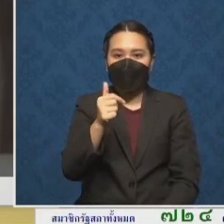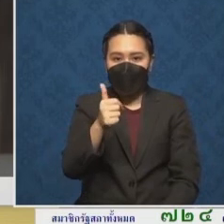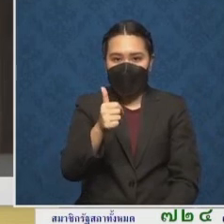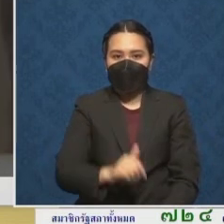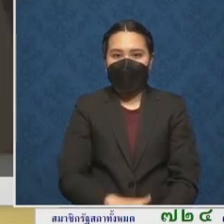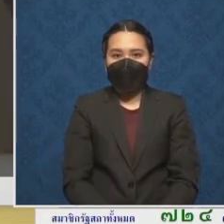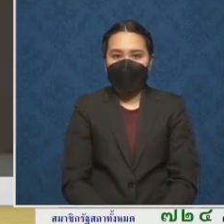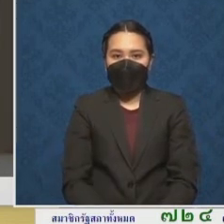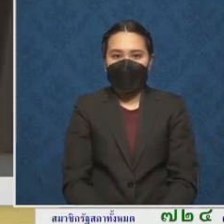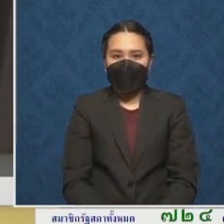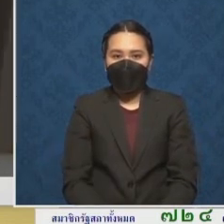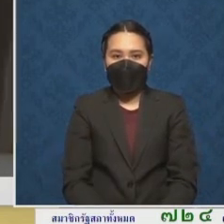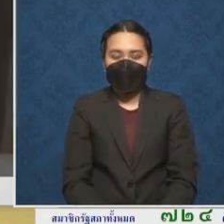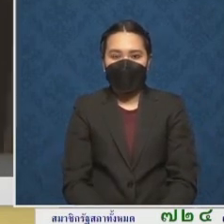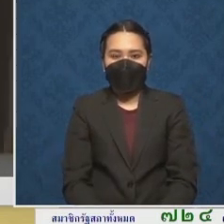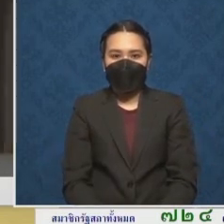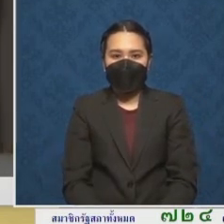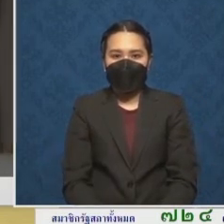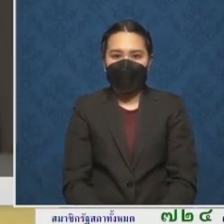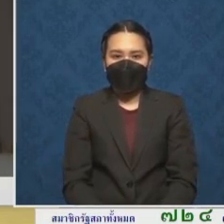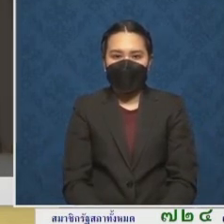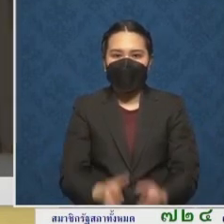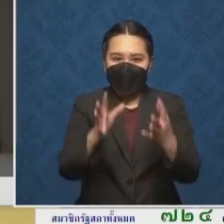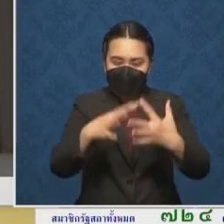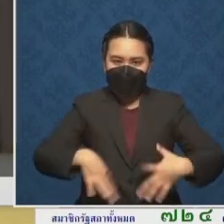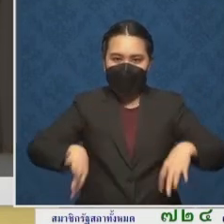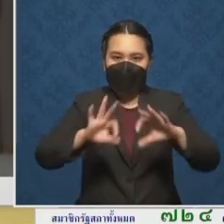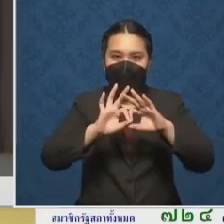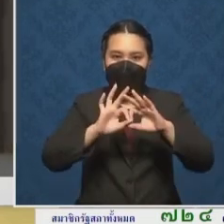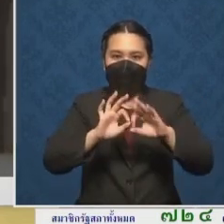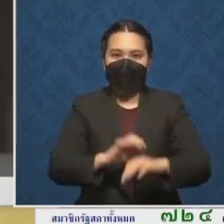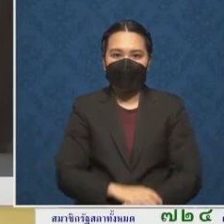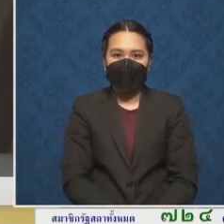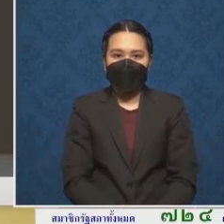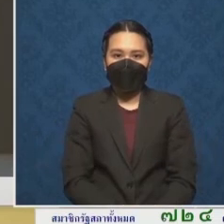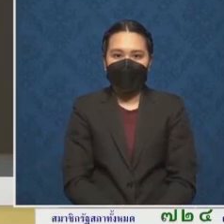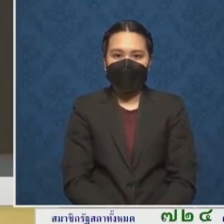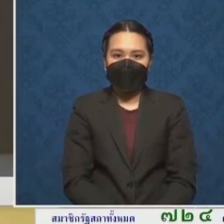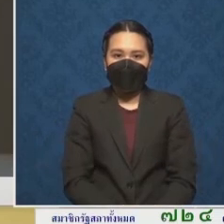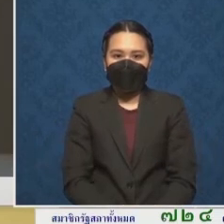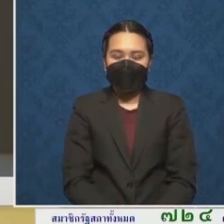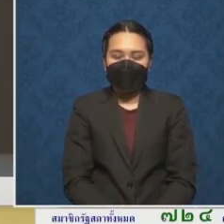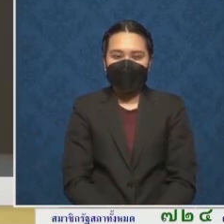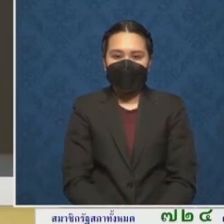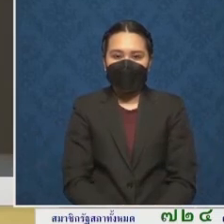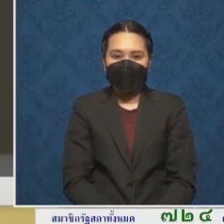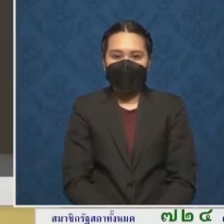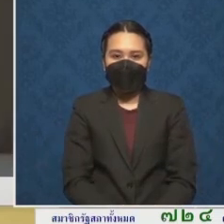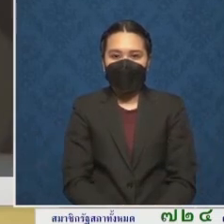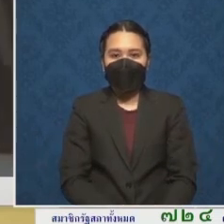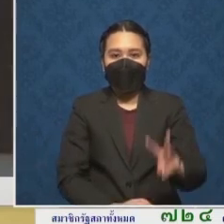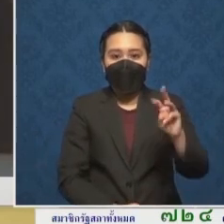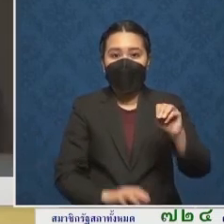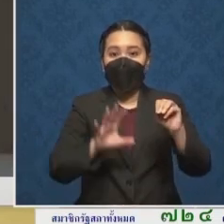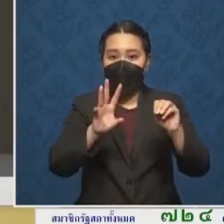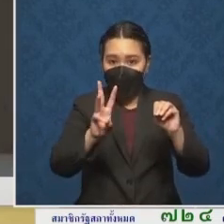ได้เรื่องนี้เป็นเรื่องสำคัญนะฮะความในมาตร